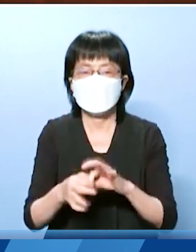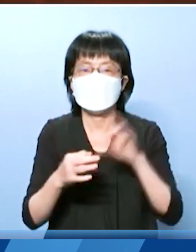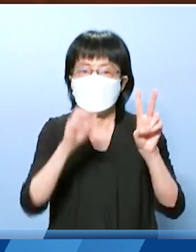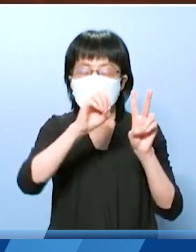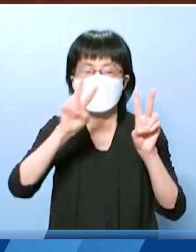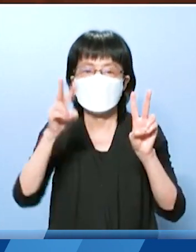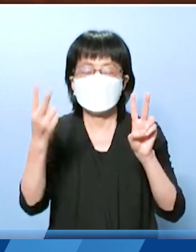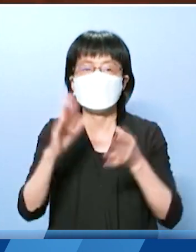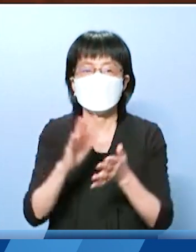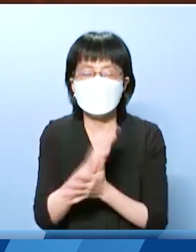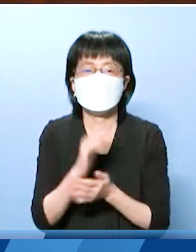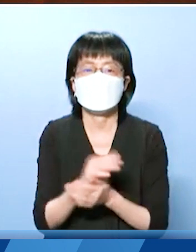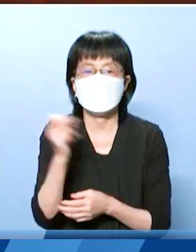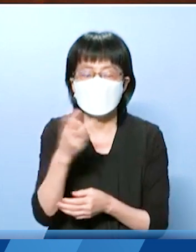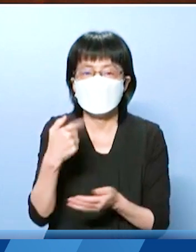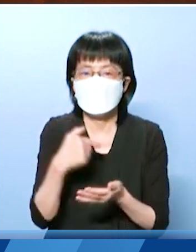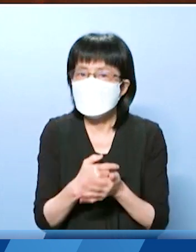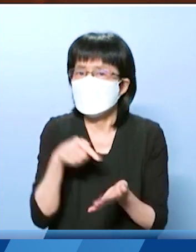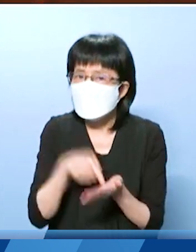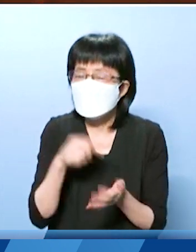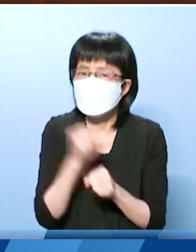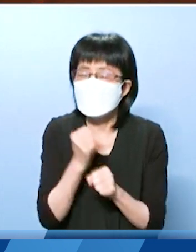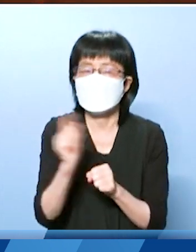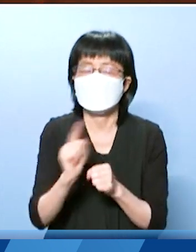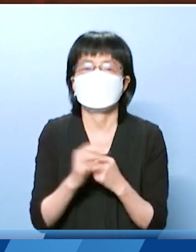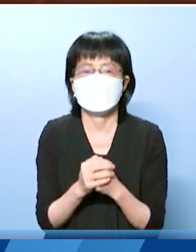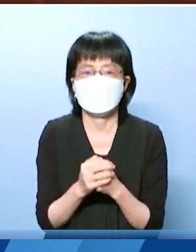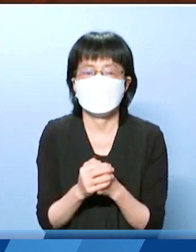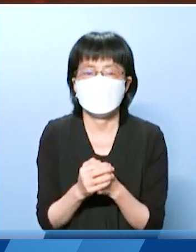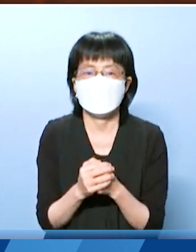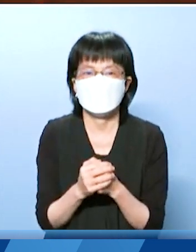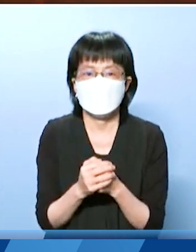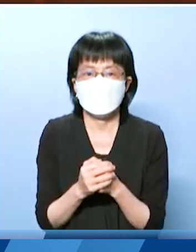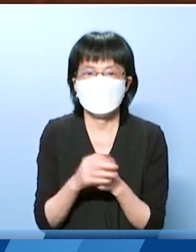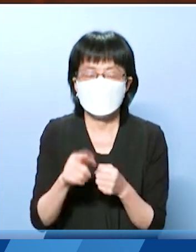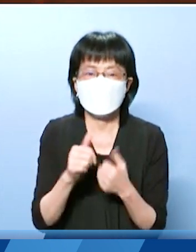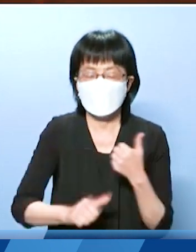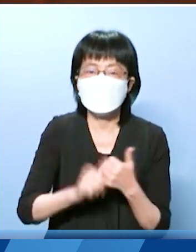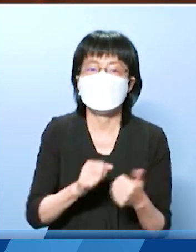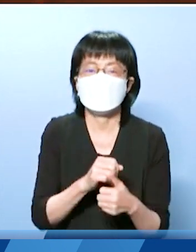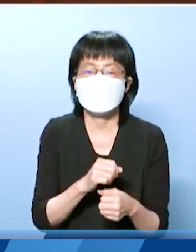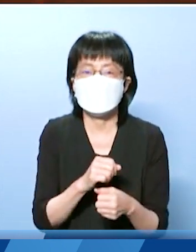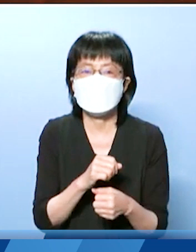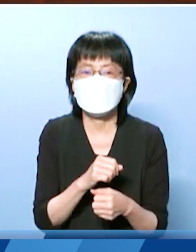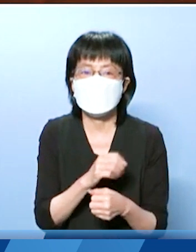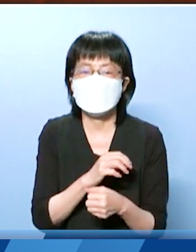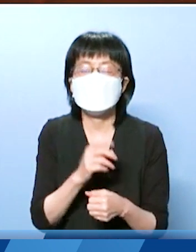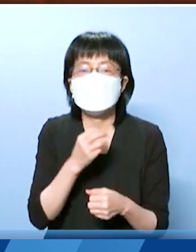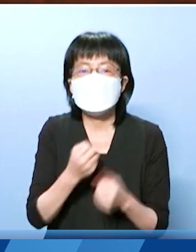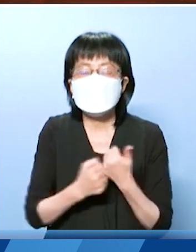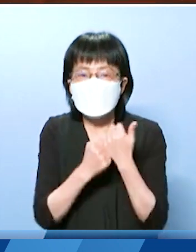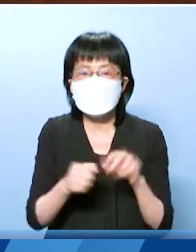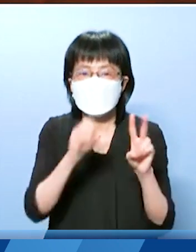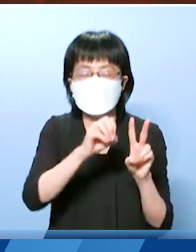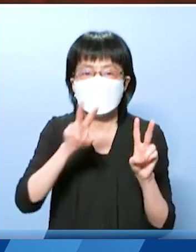簡述委員會幾項重點工作。在減廢方面，委員普遍支持政府提出的2023年